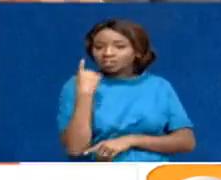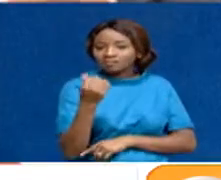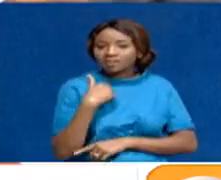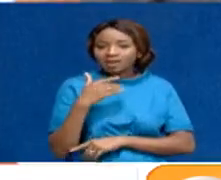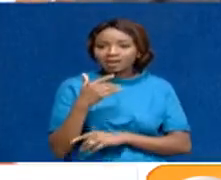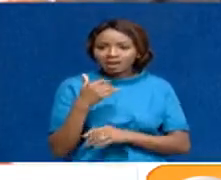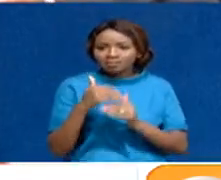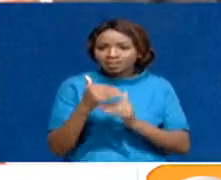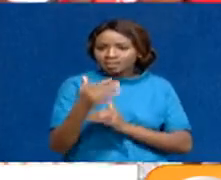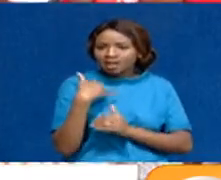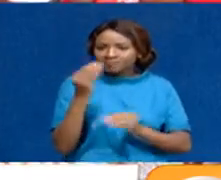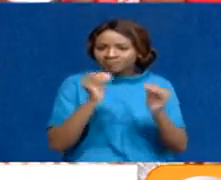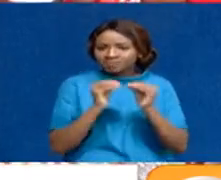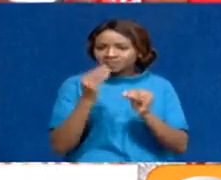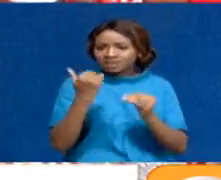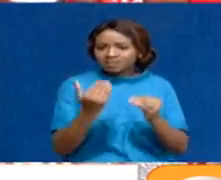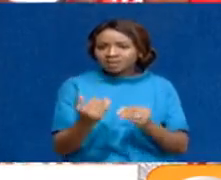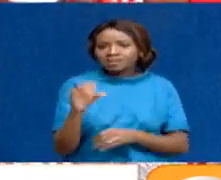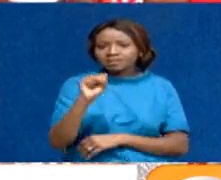ambao utaongozwa na Rais Uhuru Kenyatta.